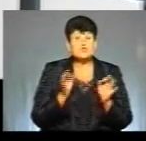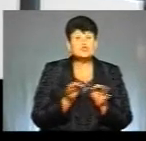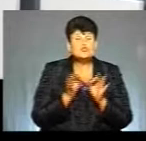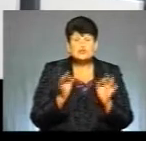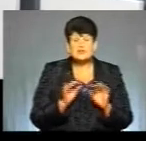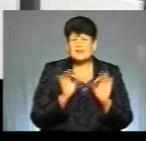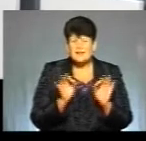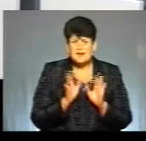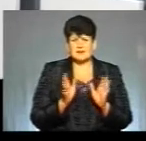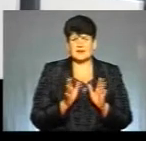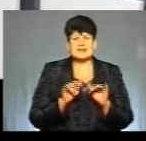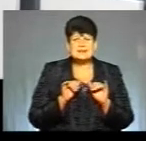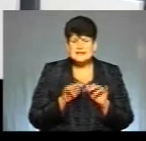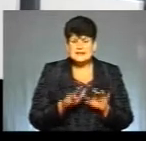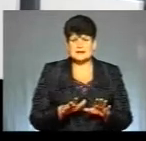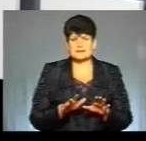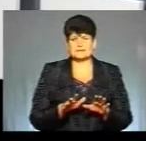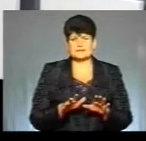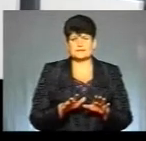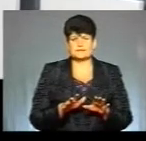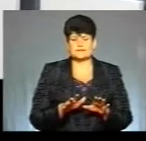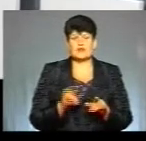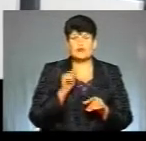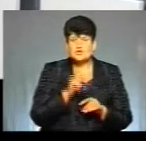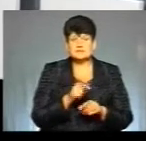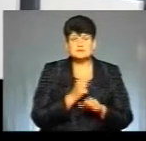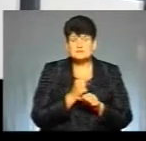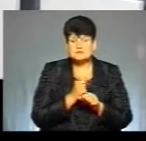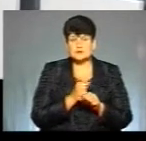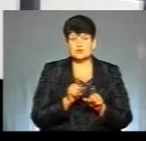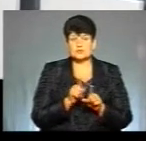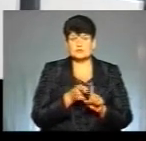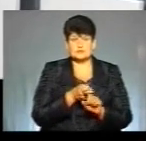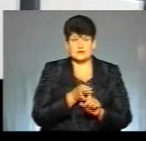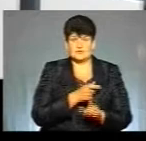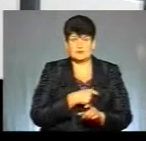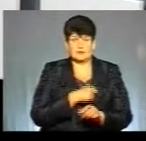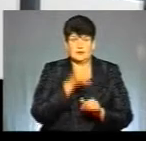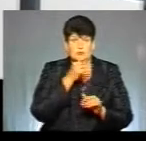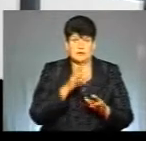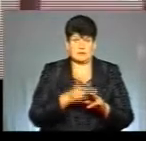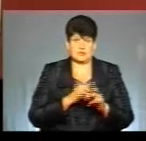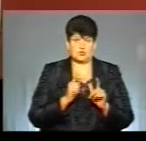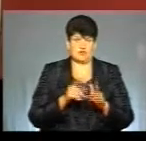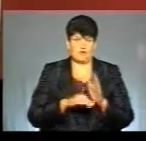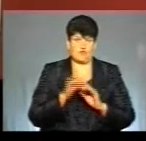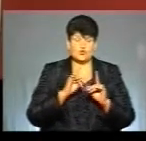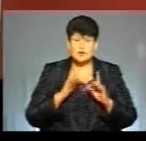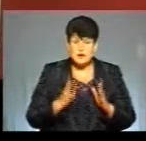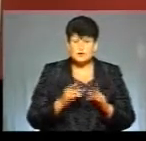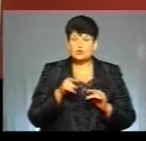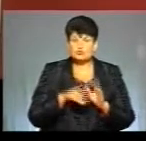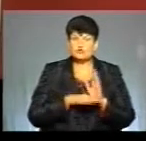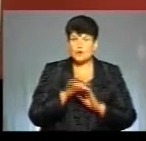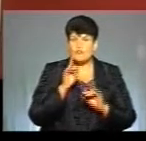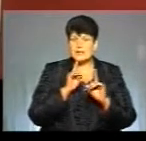ніяких процесуальних таких дій вони вчинити щодо народного депутата не могли без згоди Верховної Ради. Тому Верховна Рада